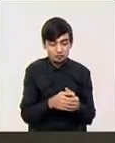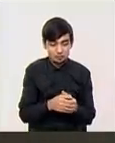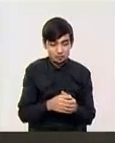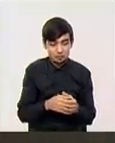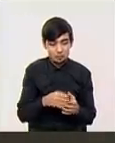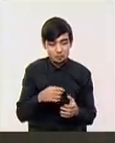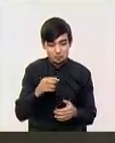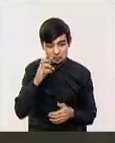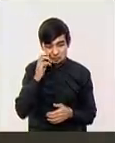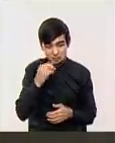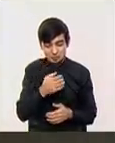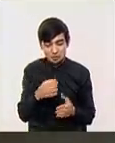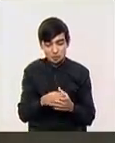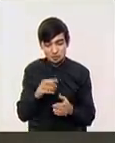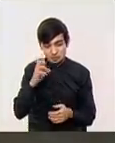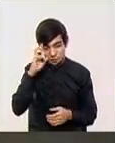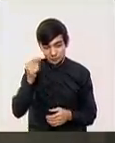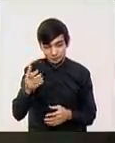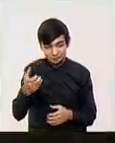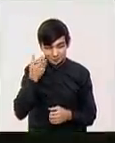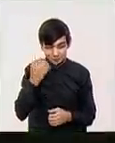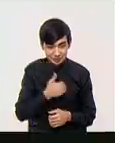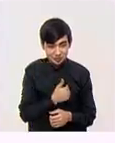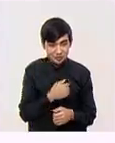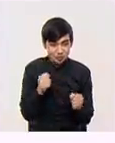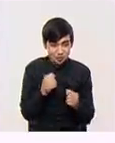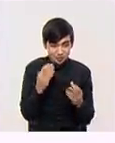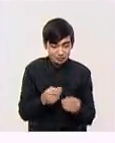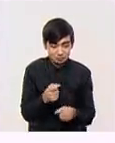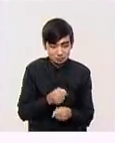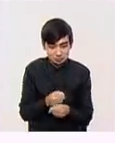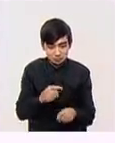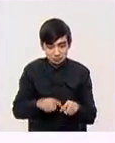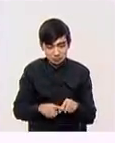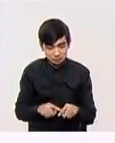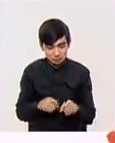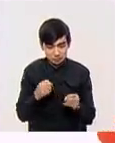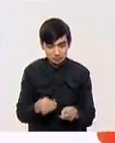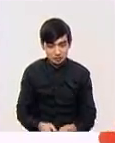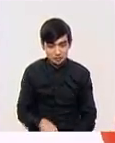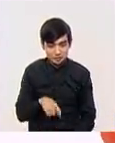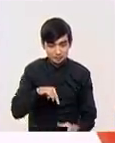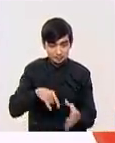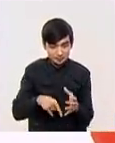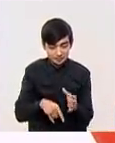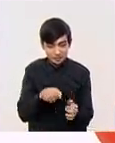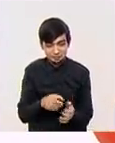игеру үшін ауа райының суығына қарамастан қызу жұмыс істеп жатыр. Осы жерді қазып, канализация жасап, мына жерден новый